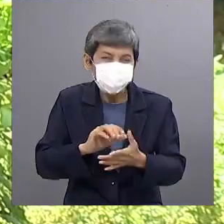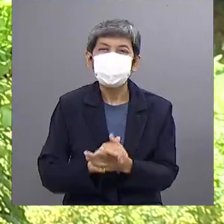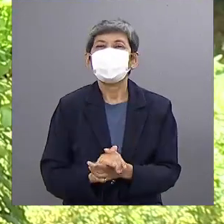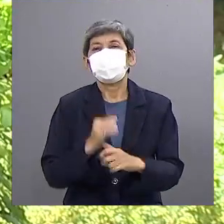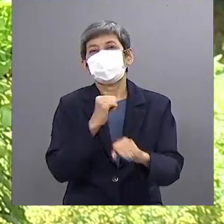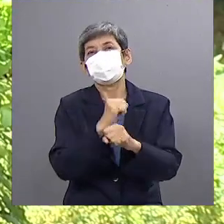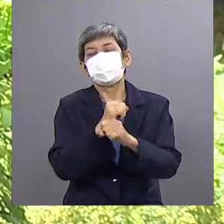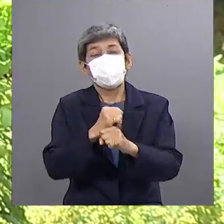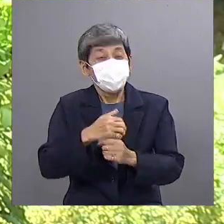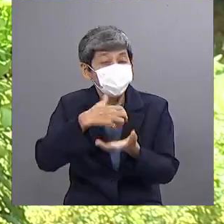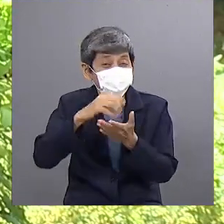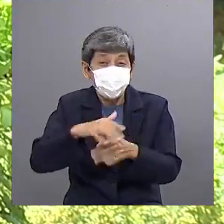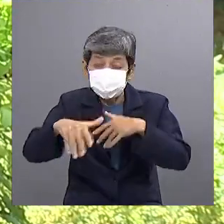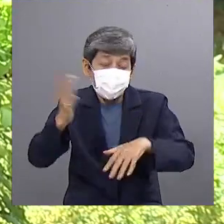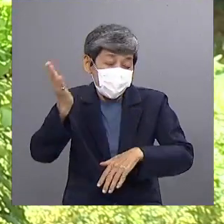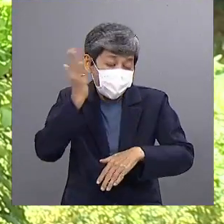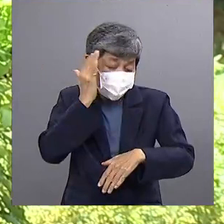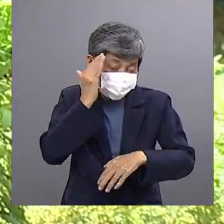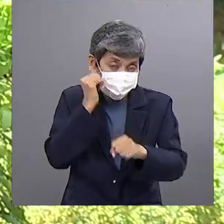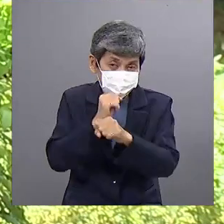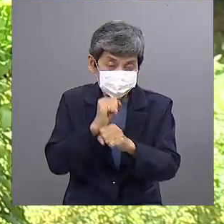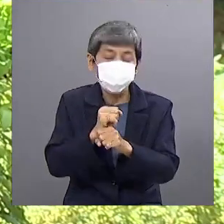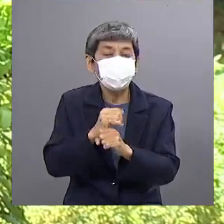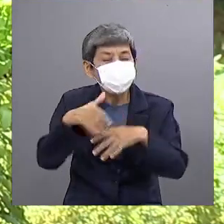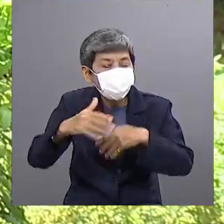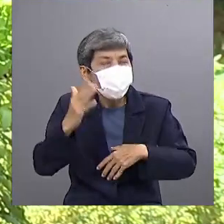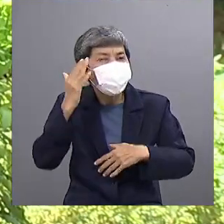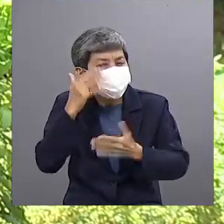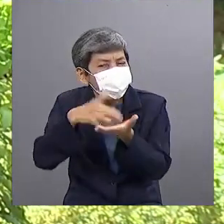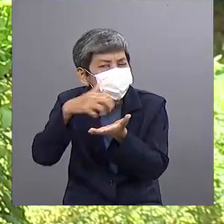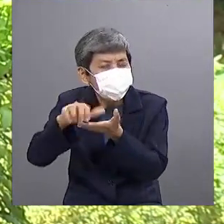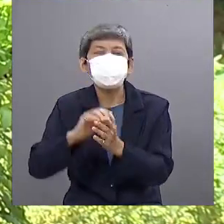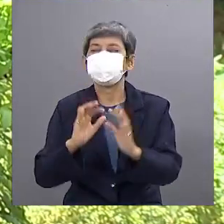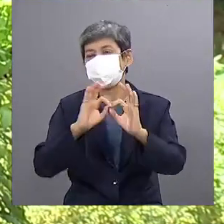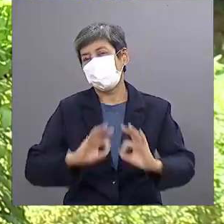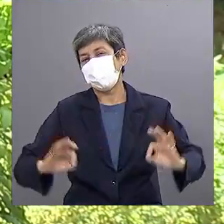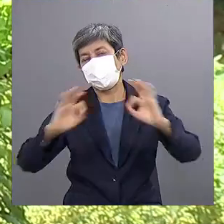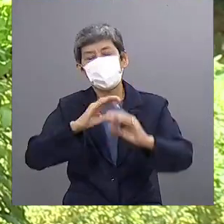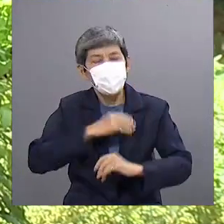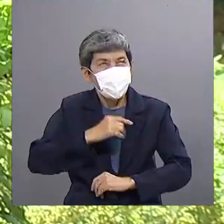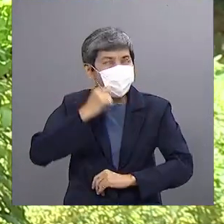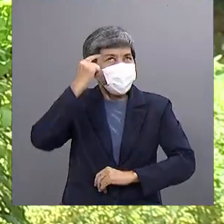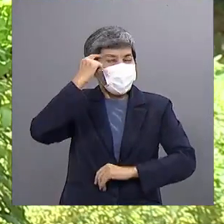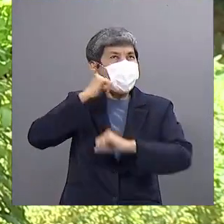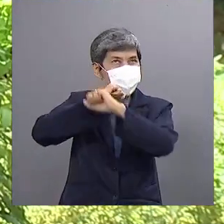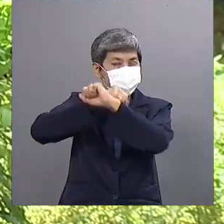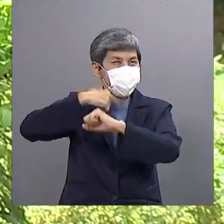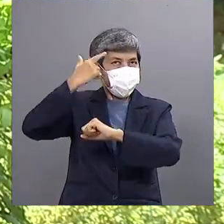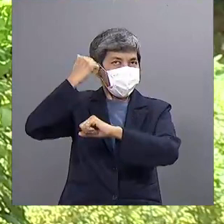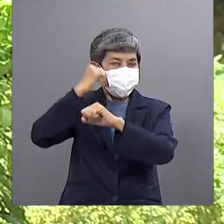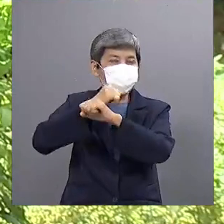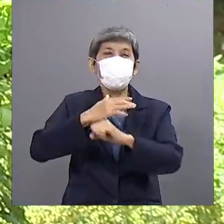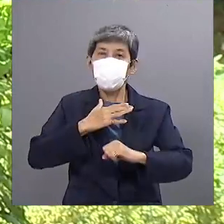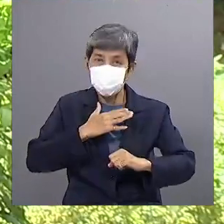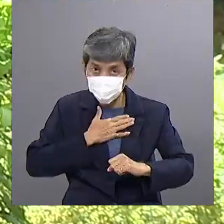รู้และการมอบชุดข้อมูลที่ถูกต้องให้กับประชาชนถือเป็นภูมิคุ้มกันในการเตรียมความพร้อมเพื่อให้เราสามารถที่จะ